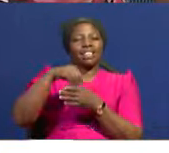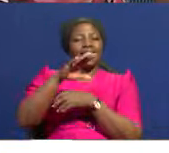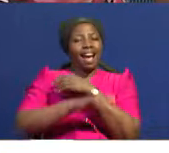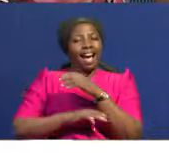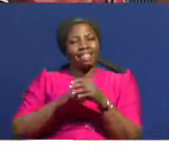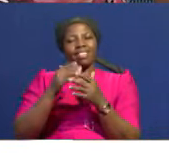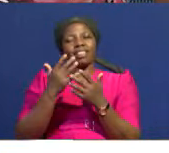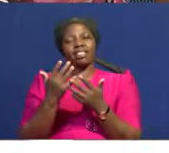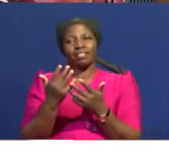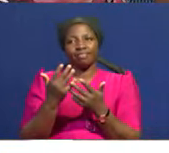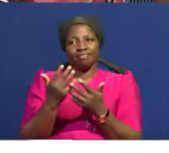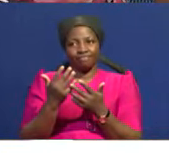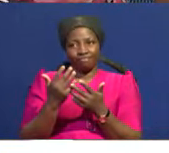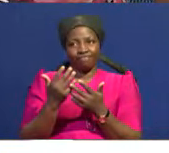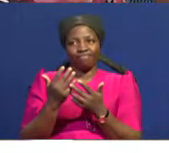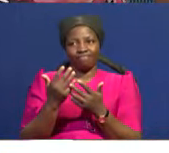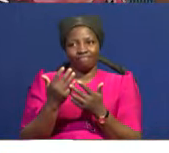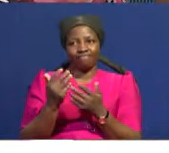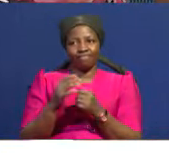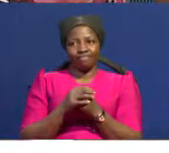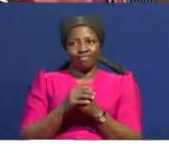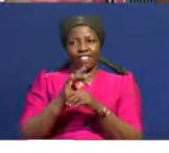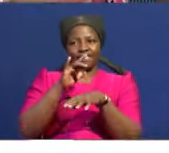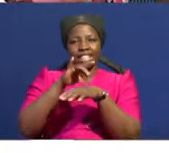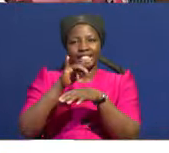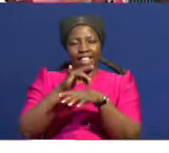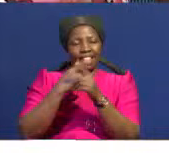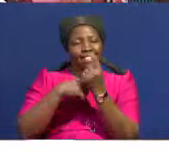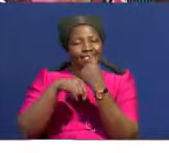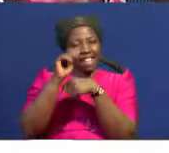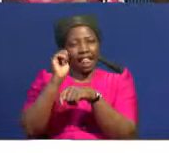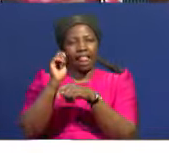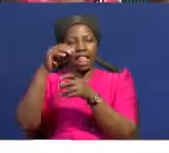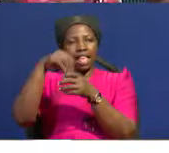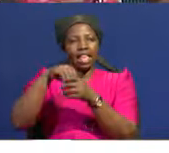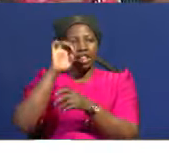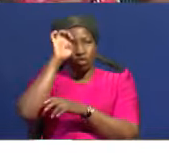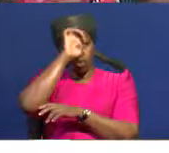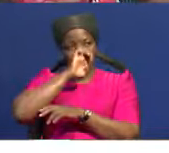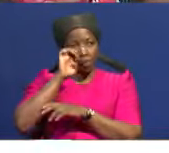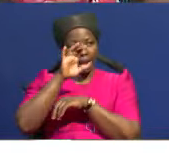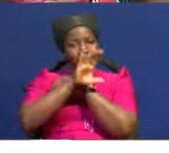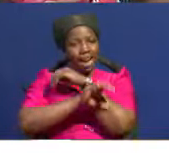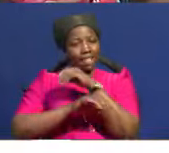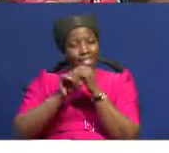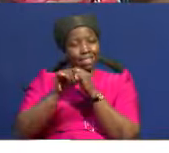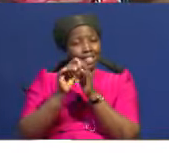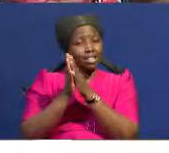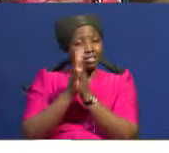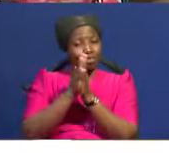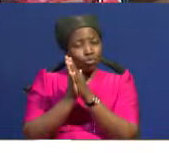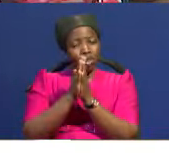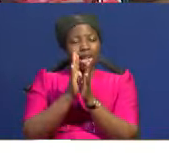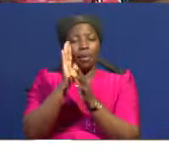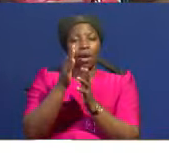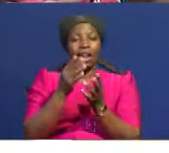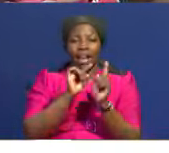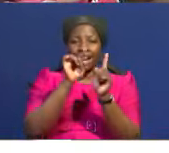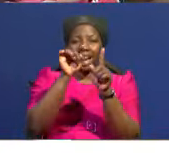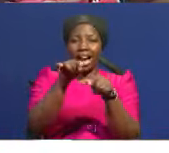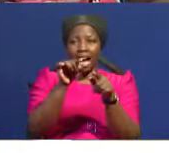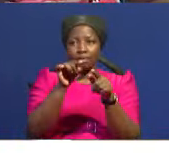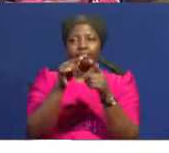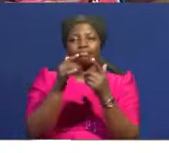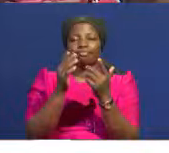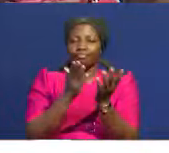mazao yanayokusudiwa kuuzwa kwa masoko ya Ulaya. Hayo na zaidi ni katika mseto